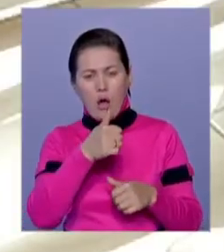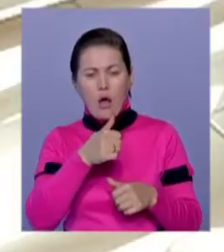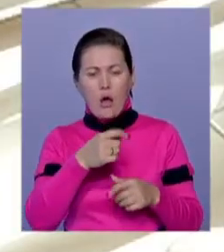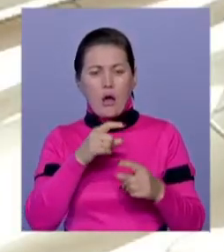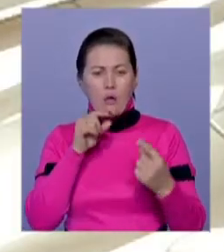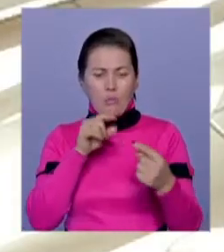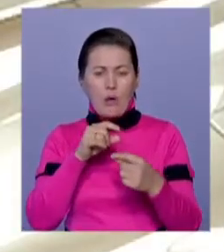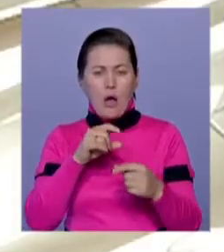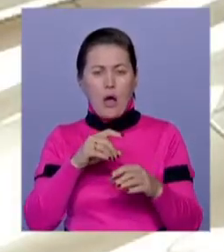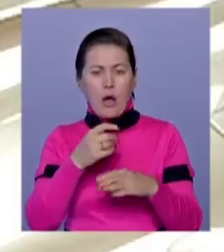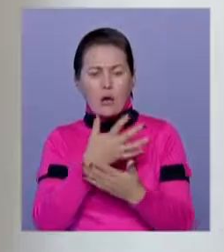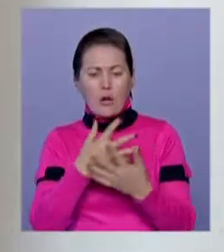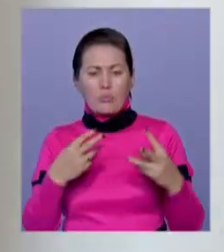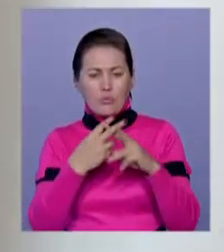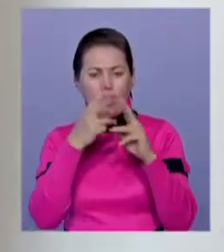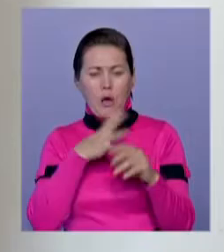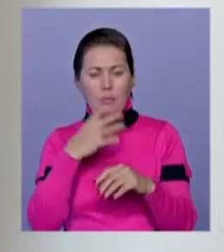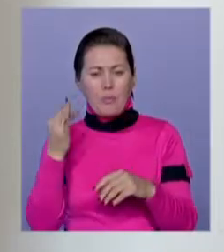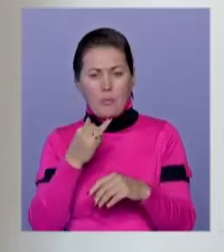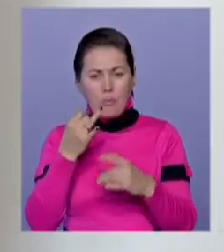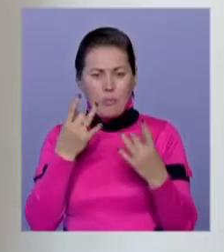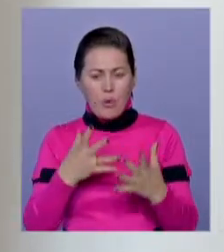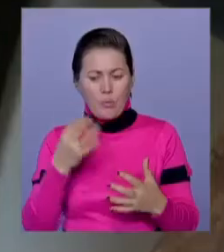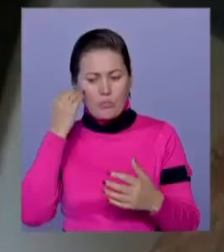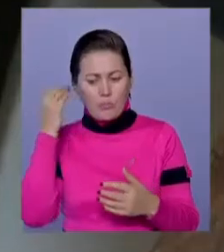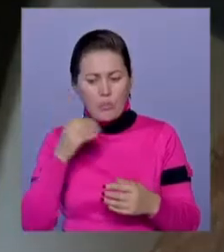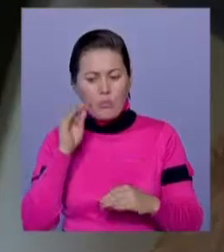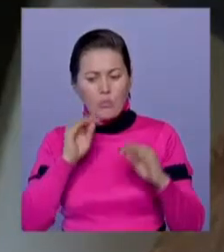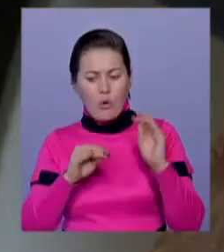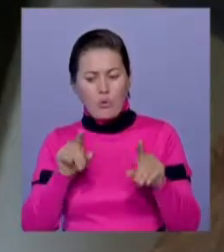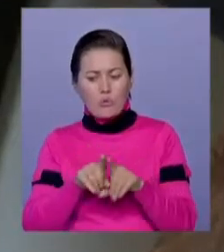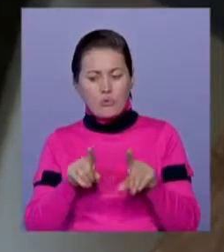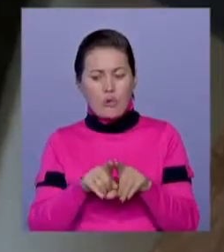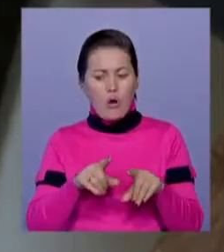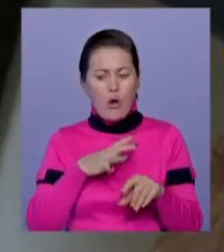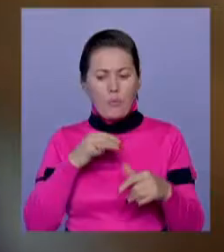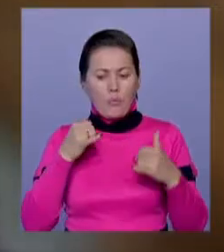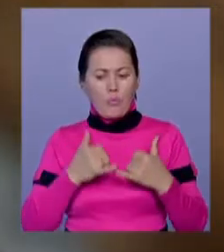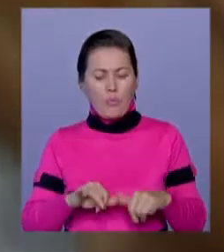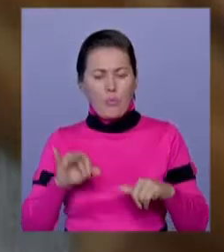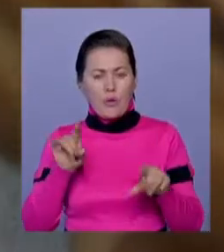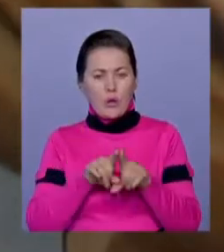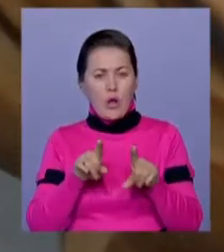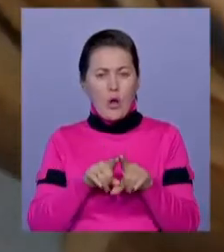кешкен жандардың қарапайым заттардан қызықты да сапалы дүниелерді жасап шыққанына еріксіз таңданып,